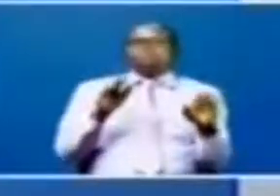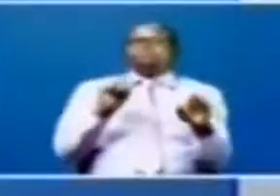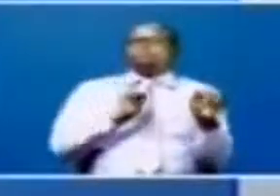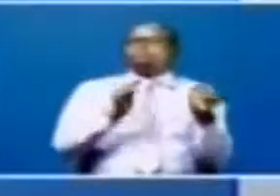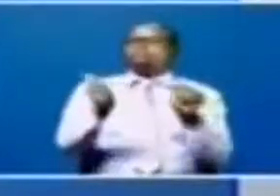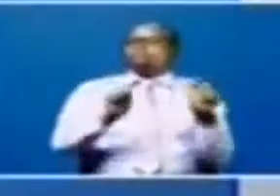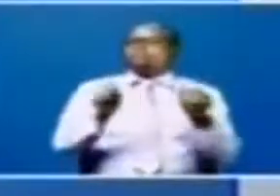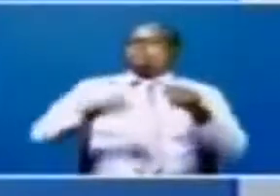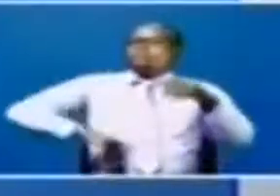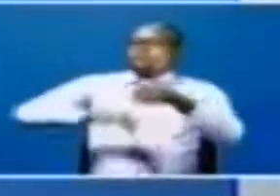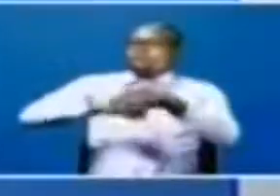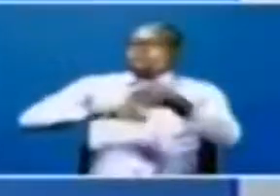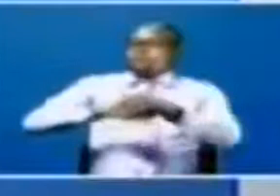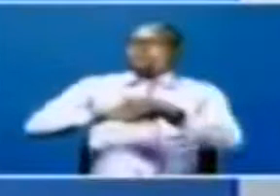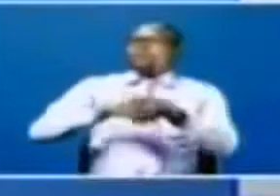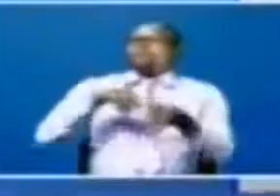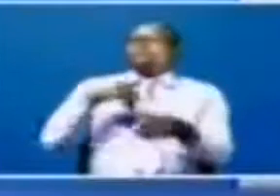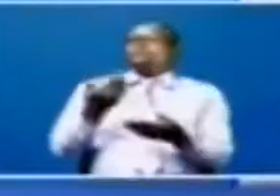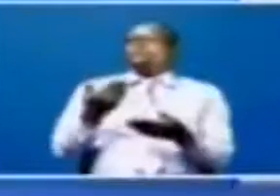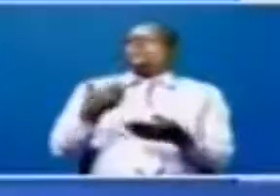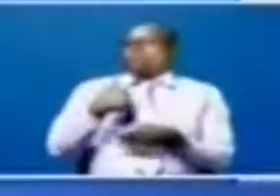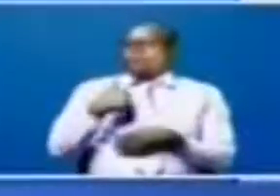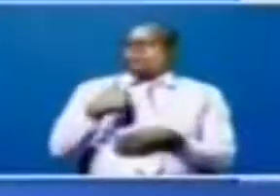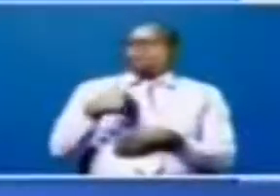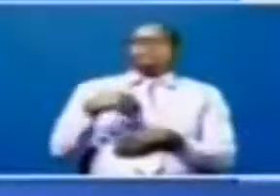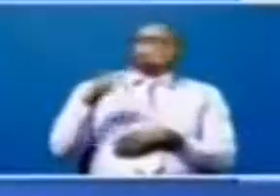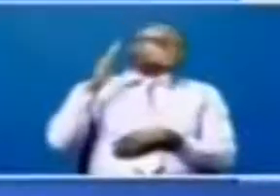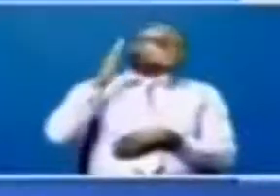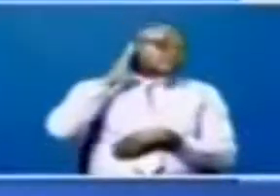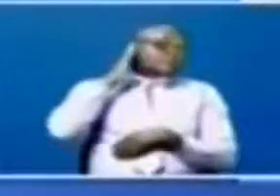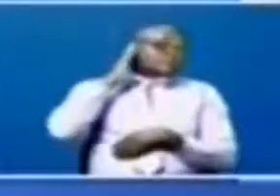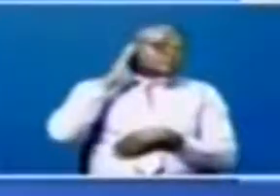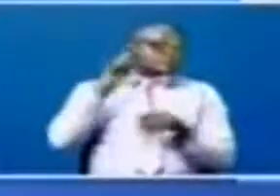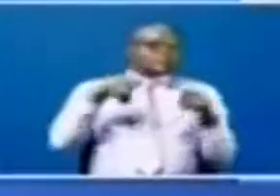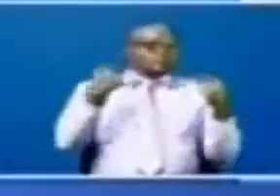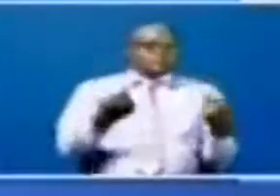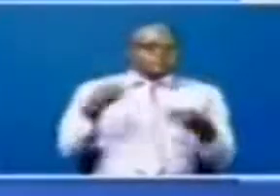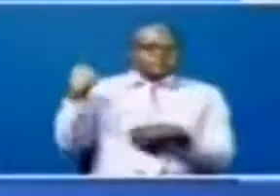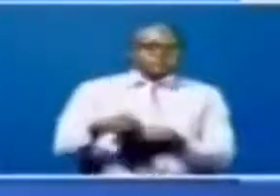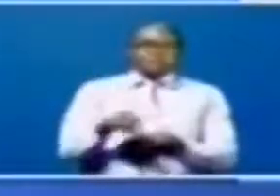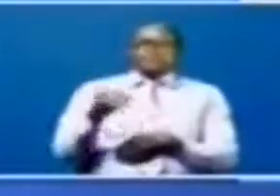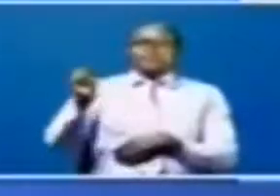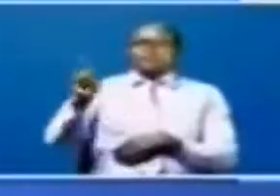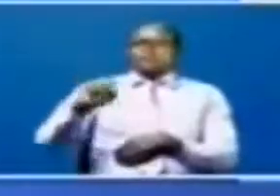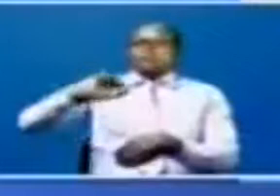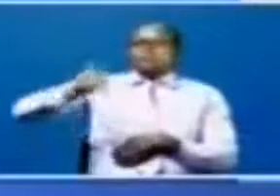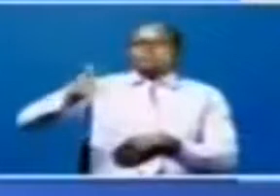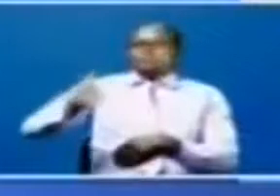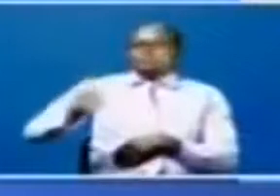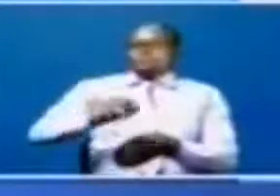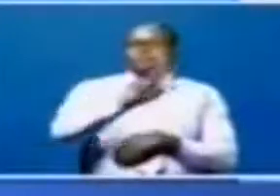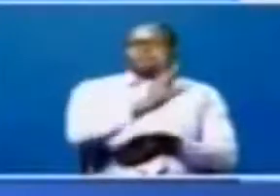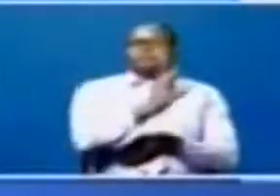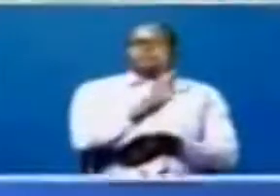ya kandanda kwa wachezaji walio na matatizo ya kuongea na kusikia. Timu hiyo iliicharaza Metropolitan mabao manne kwa mawili